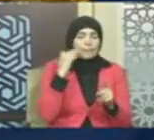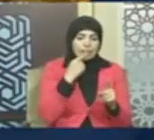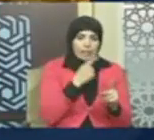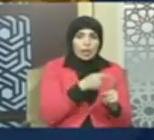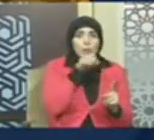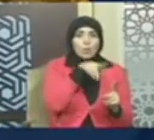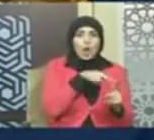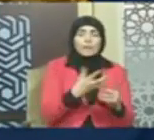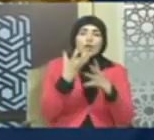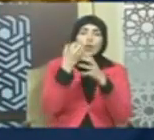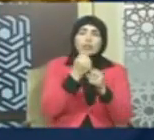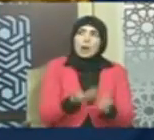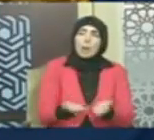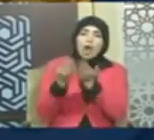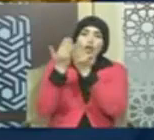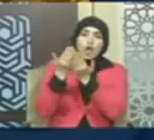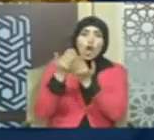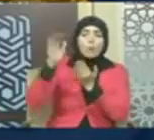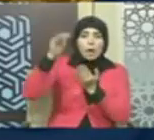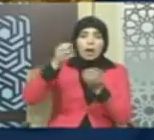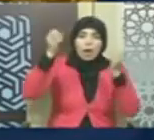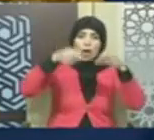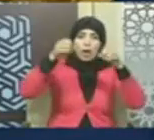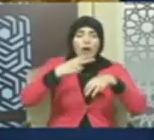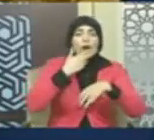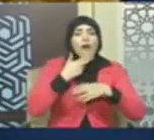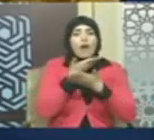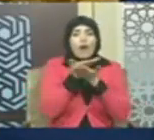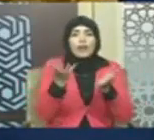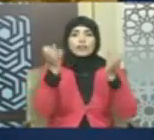اللهم صب عليها الخير صبا صبا،